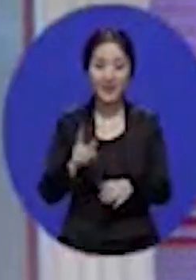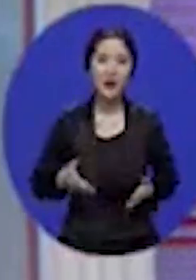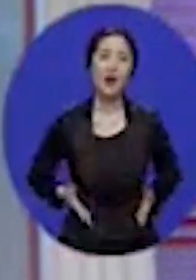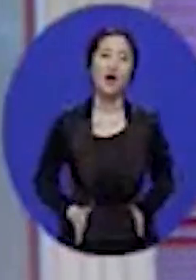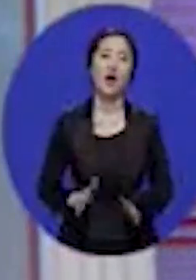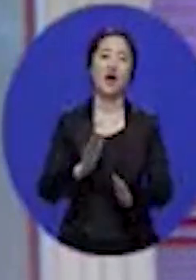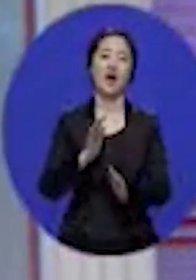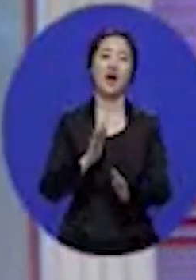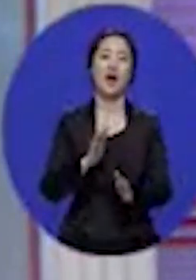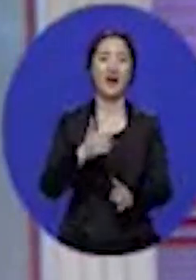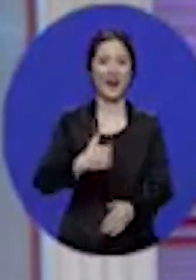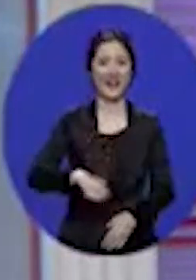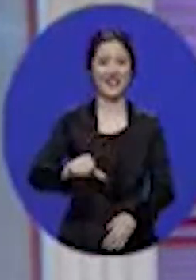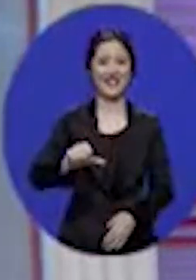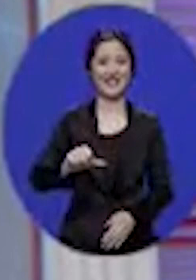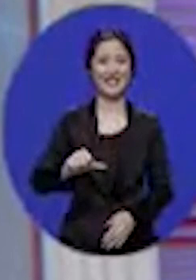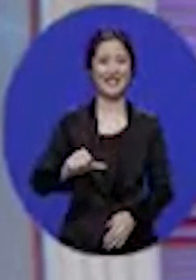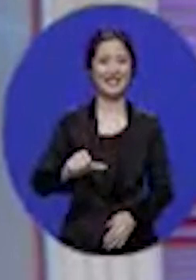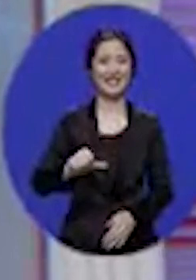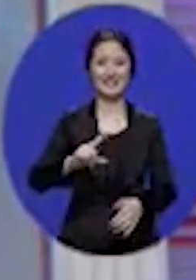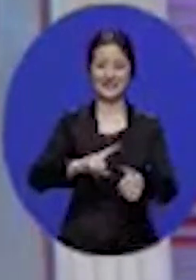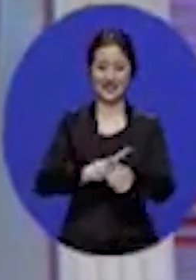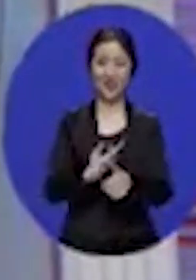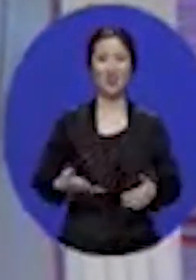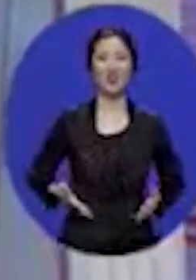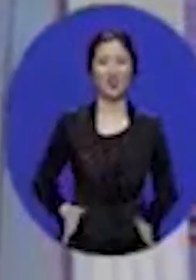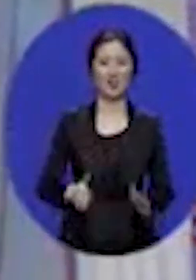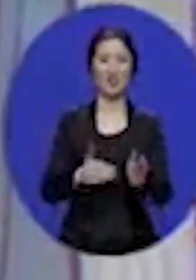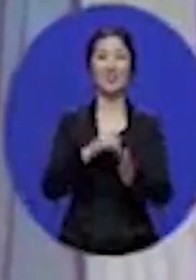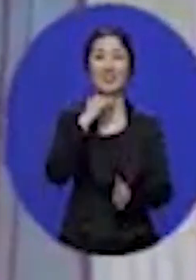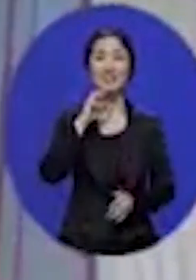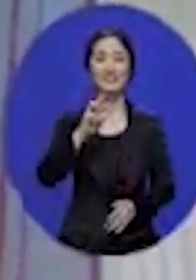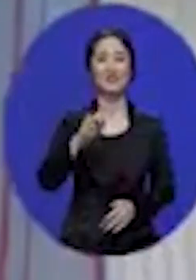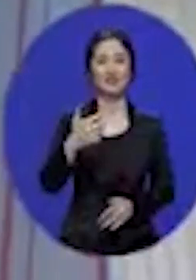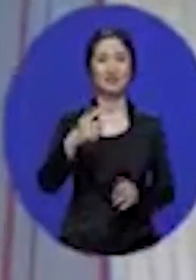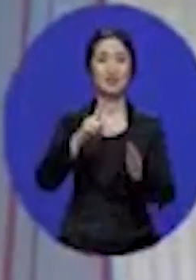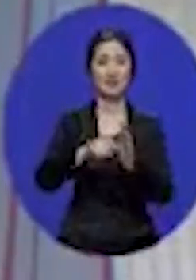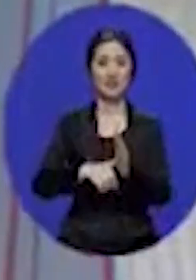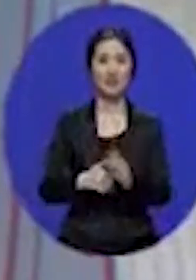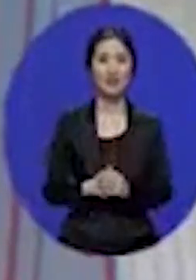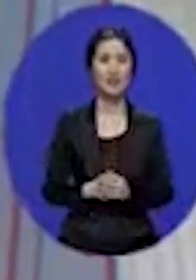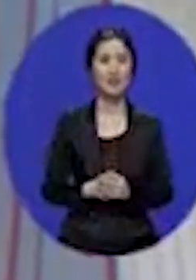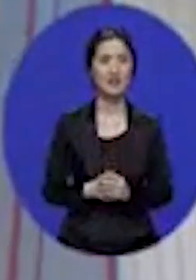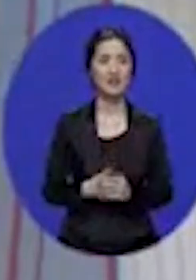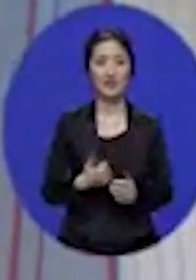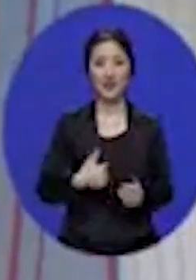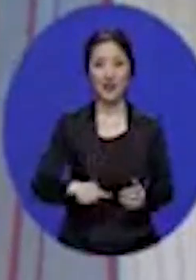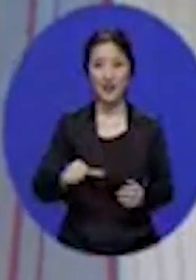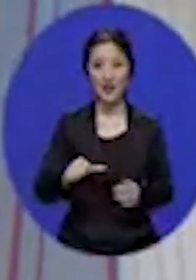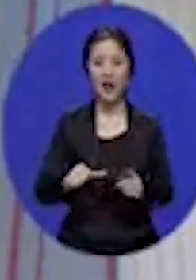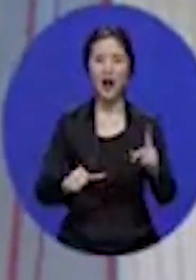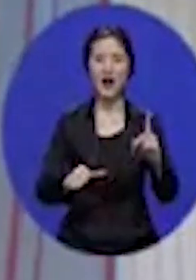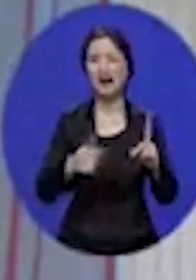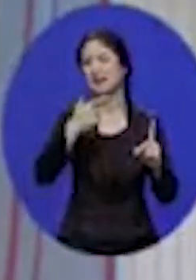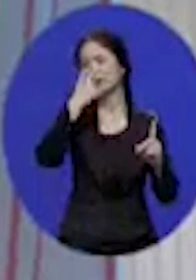낳았어요. 떡하니 아들을. 자연분만으로 36세. 그 아들을 하나 탁 낳고 나니까 하나 갖고 안 되는